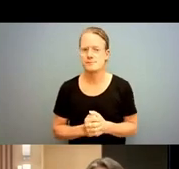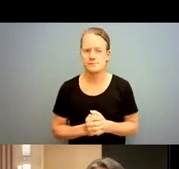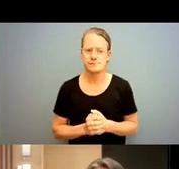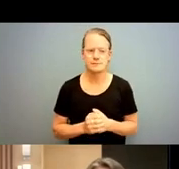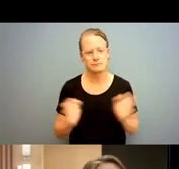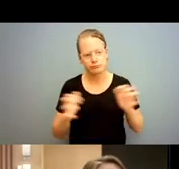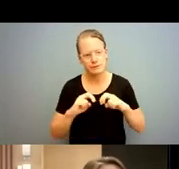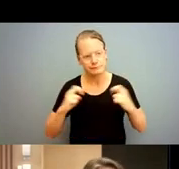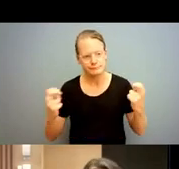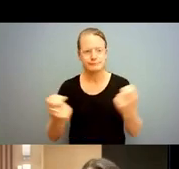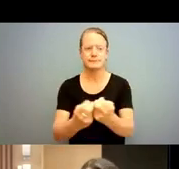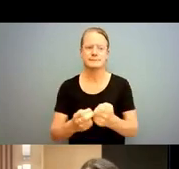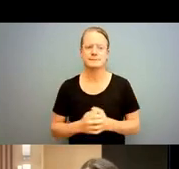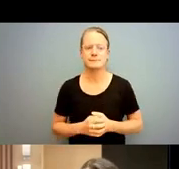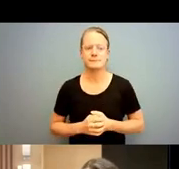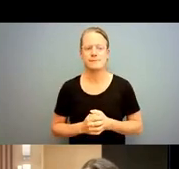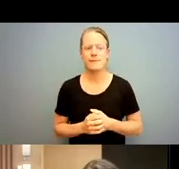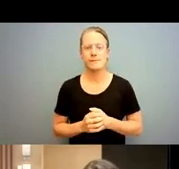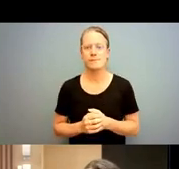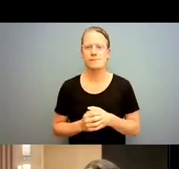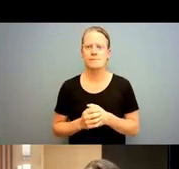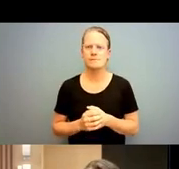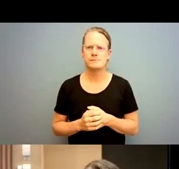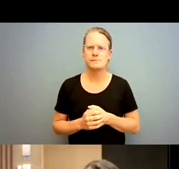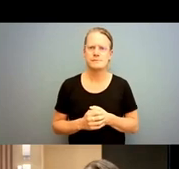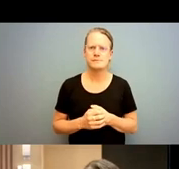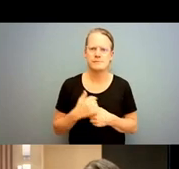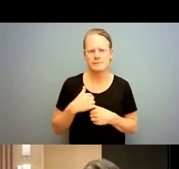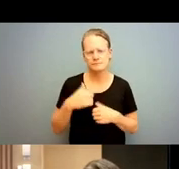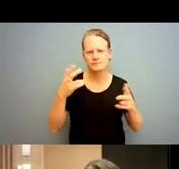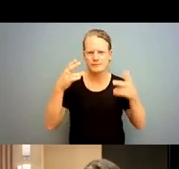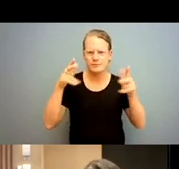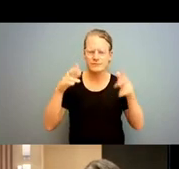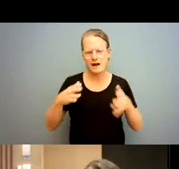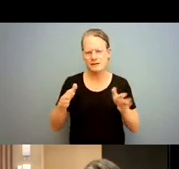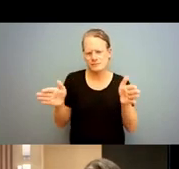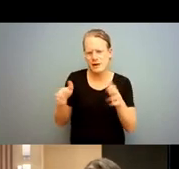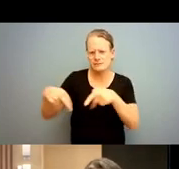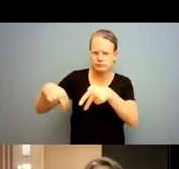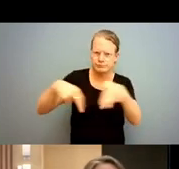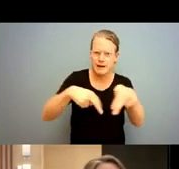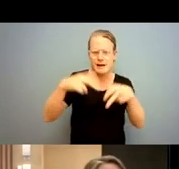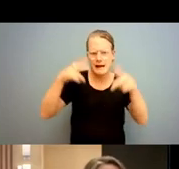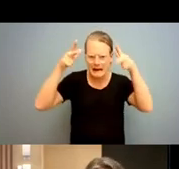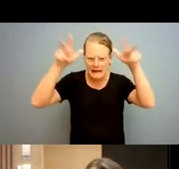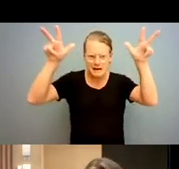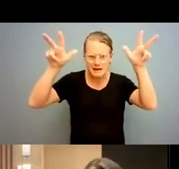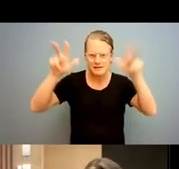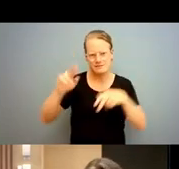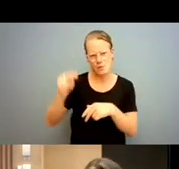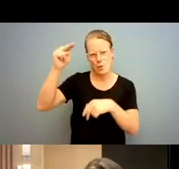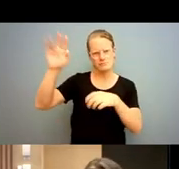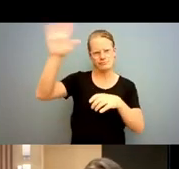Napa makkar pirrasis mun lään. Nu kuhka ko pääsana ruohtus, läämus atjepas